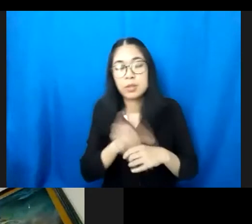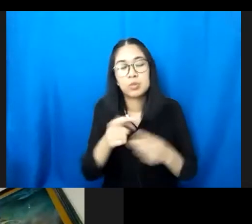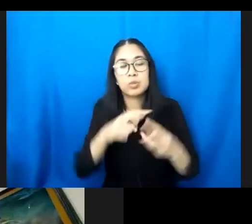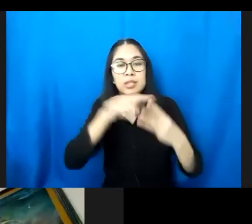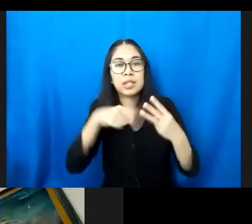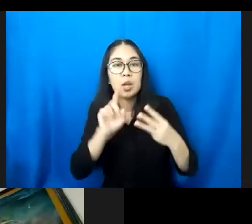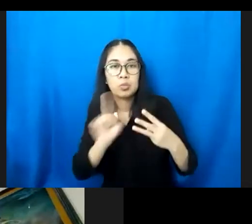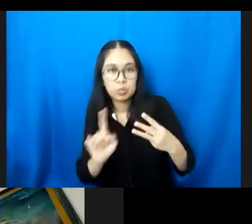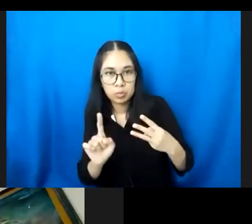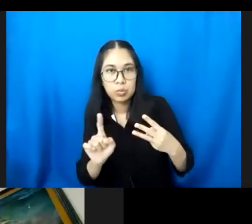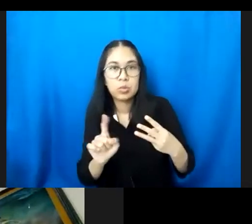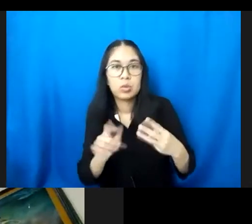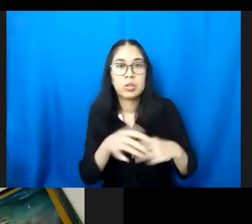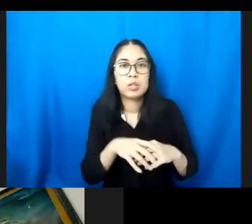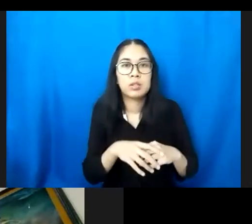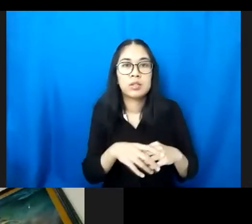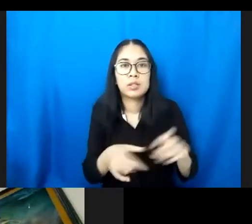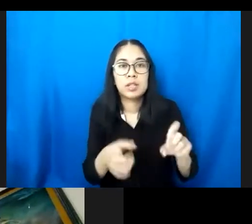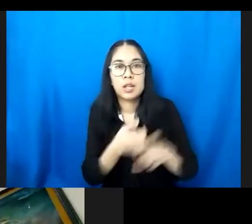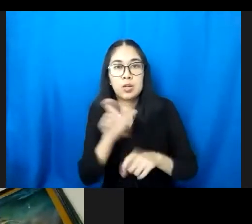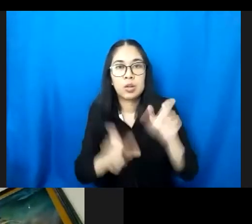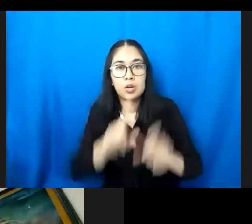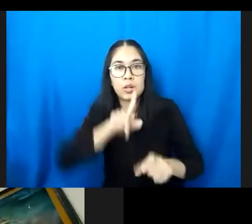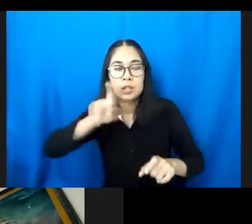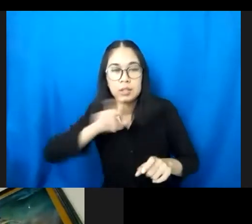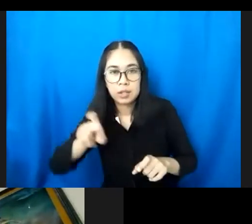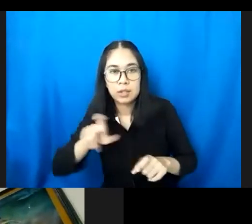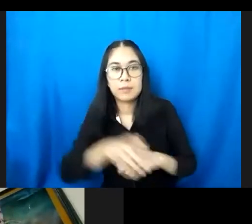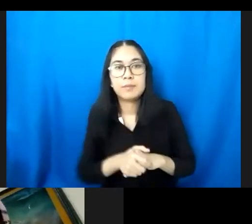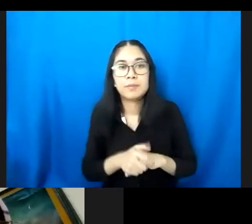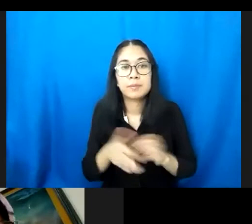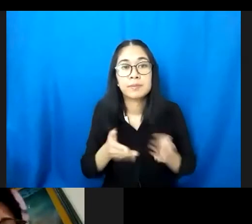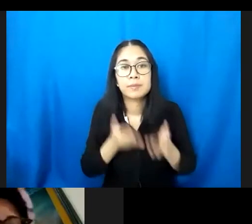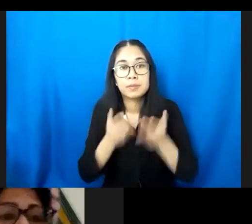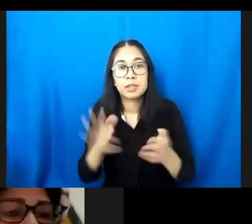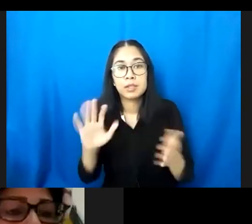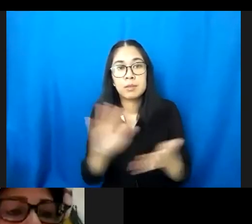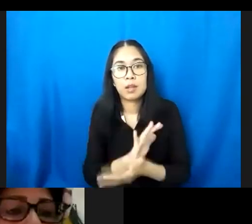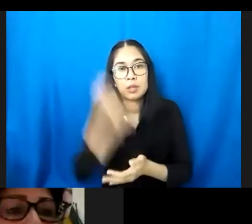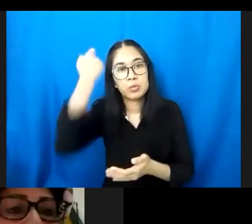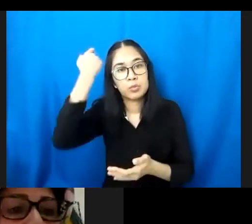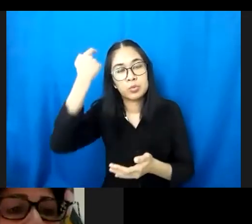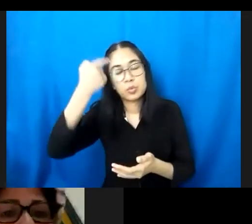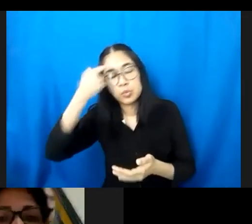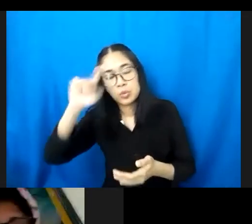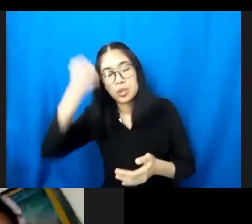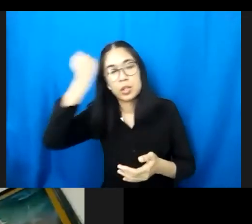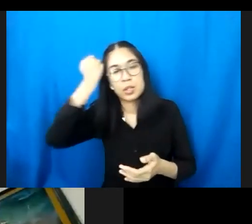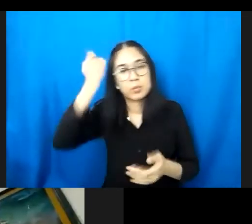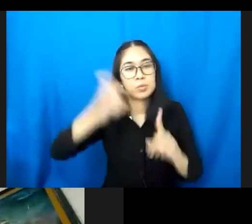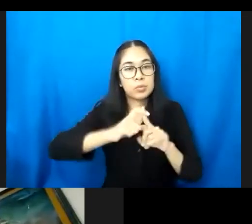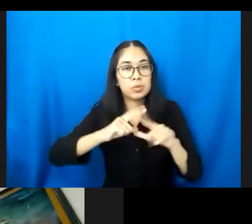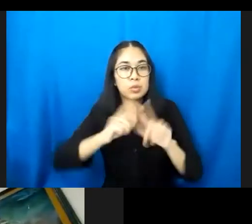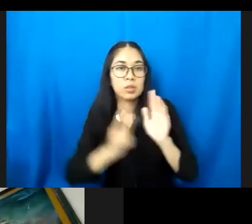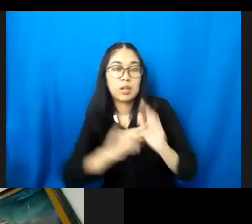dulu dari penanya yang sudah masuk. Saya berikan kesempatan untuk Ibu Dani untuk mungkin